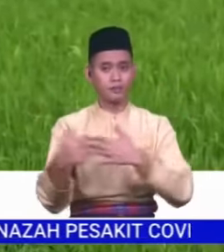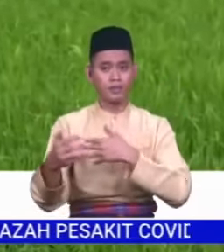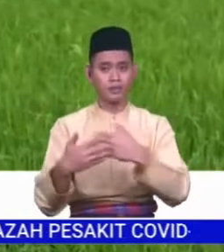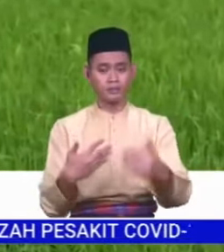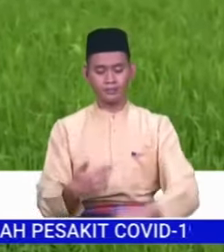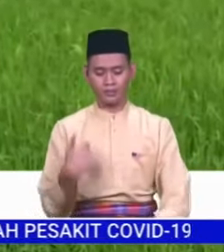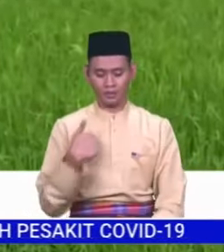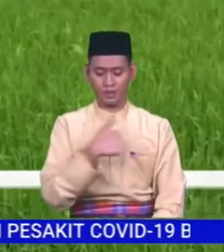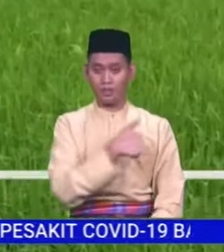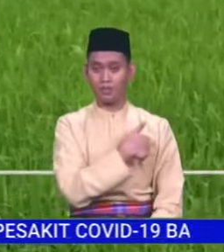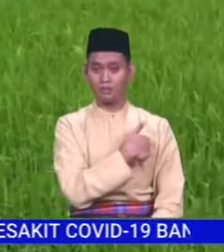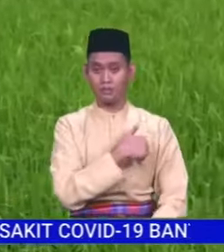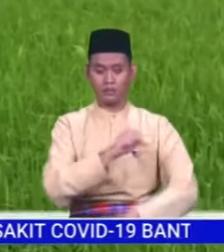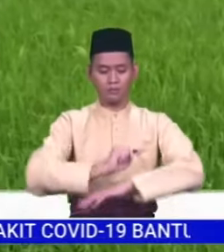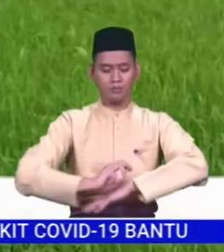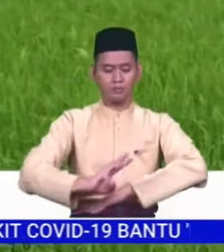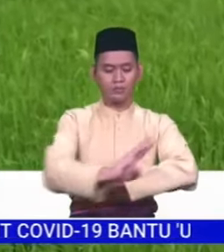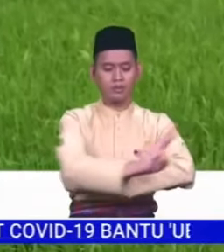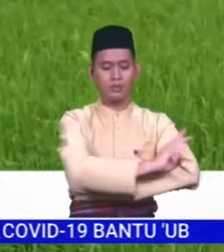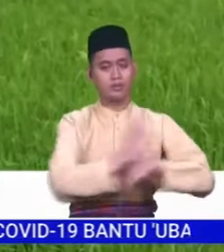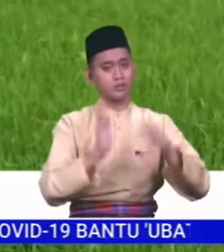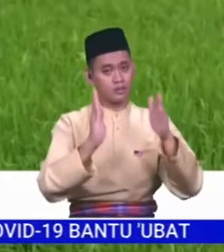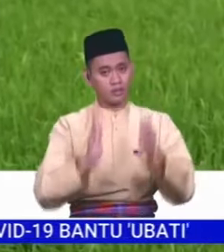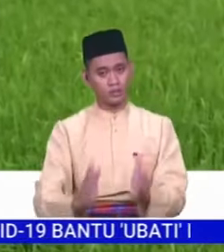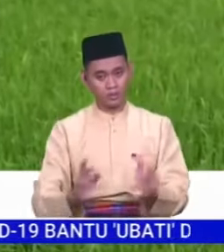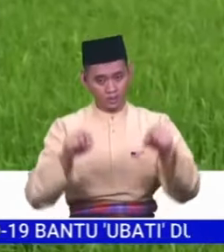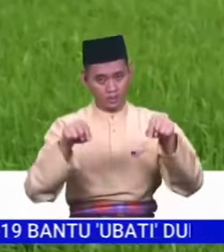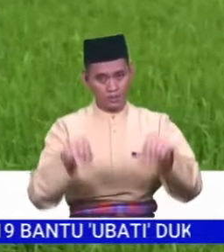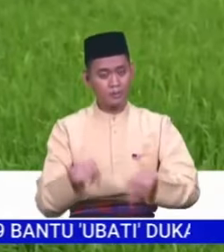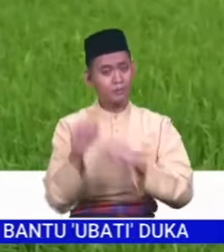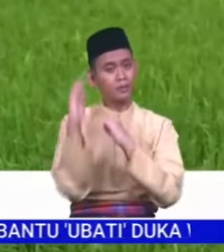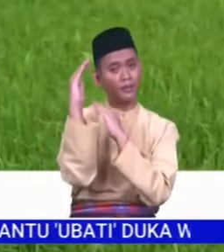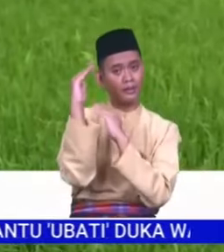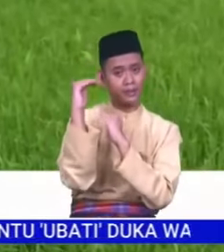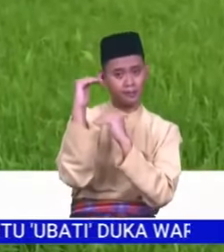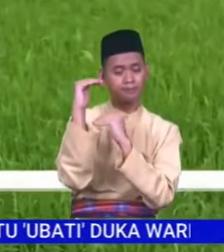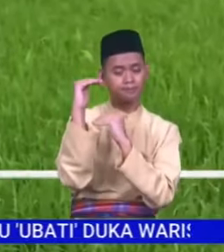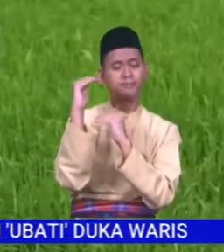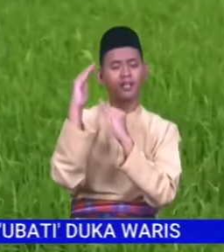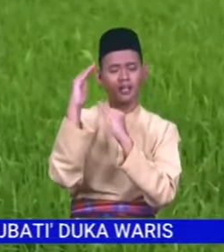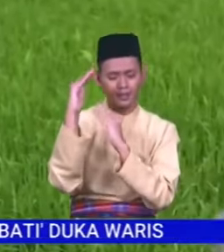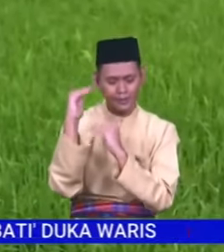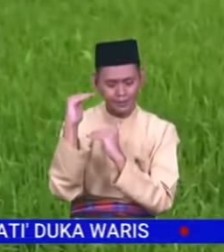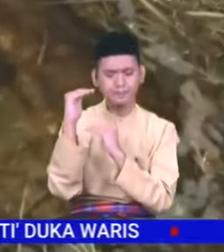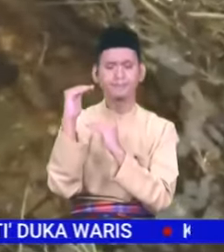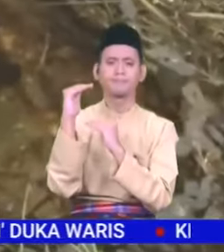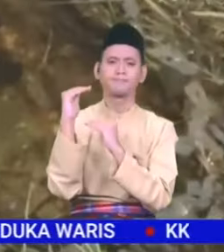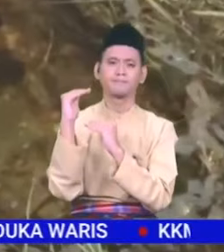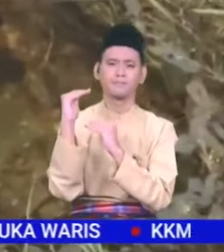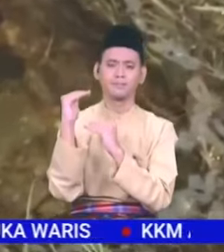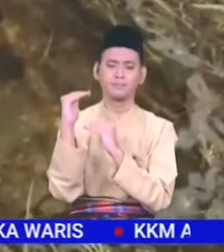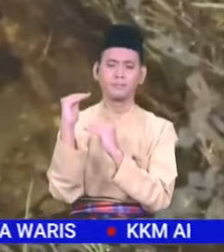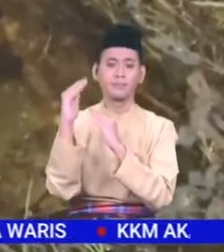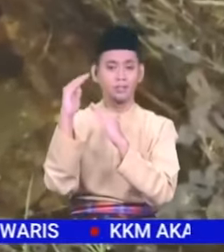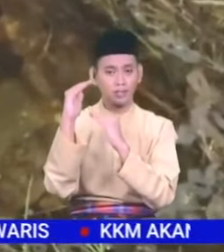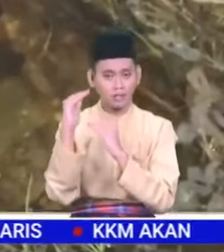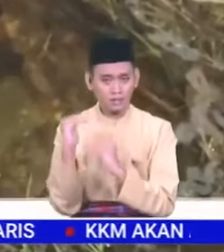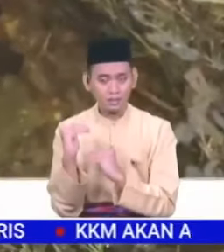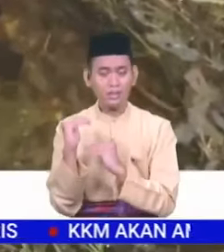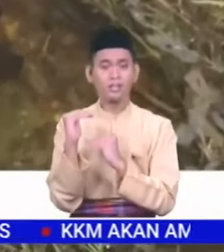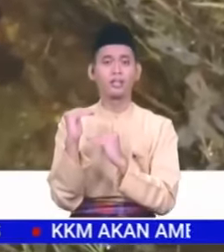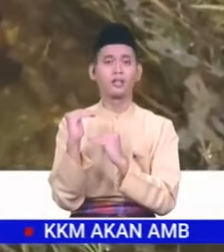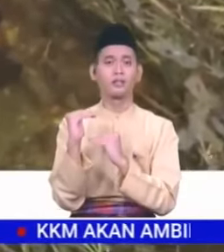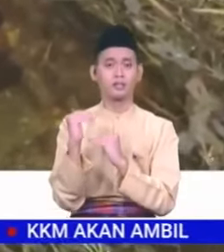pesawat-pesawat disini memang bodam nama harap berharap-harap sangatlah agar aku yang telah disesuaikan